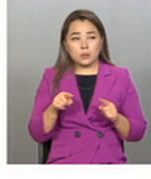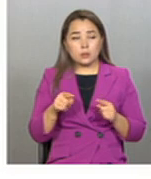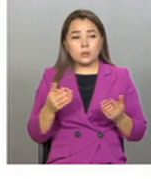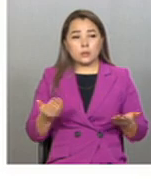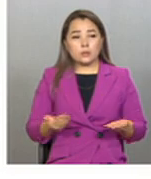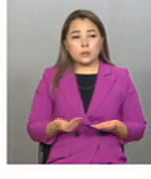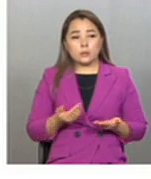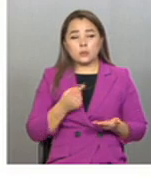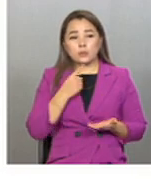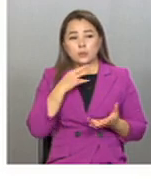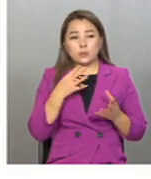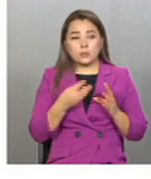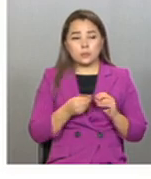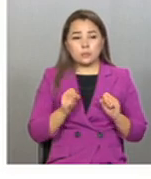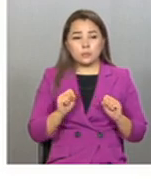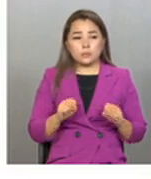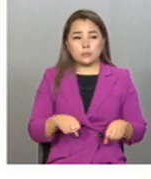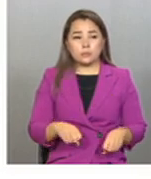сүруге қабілетті?